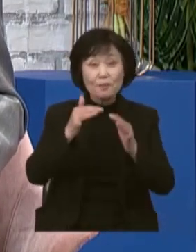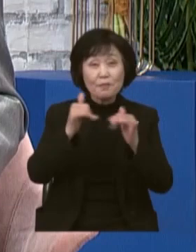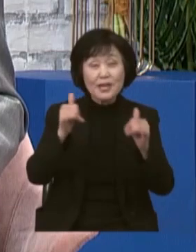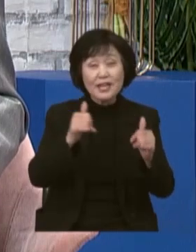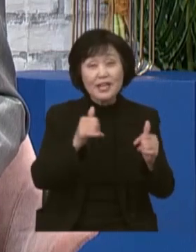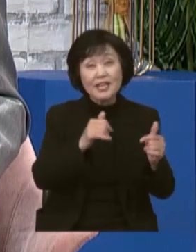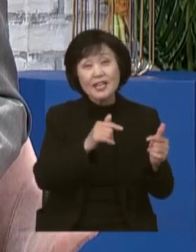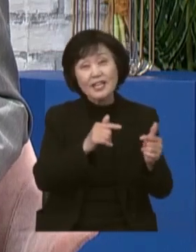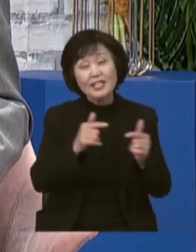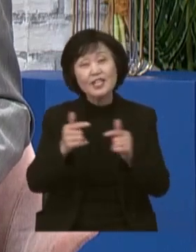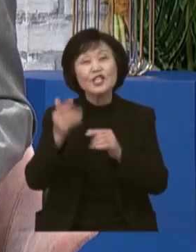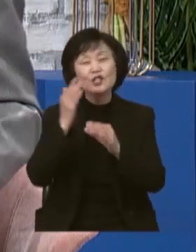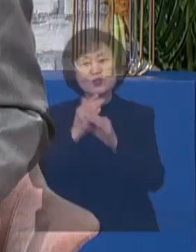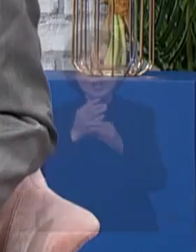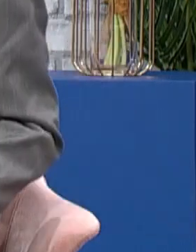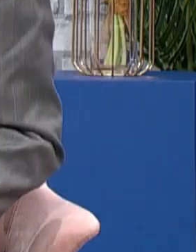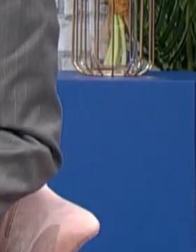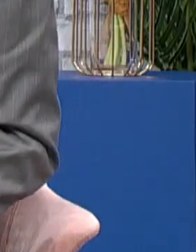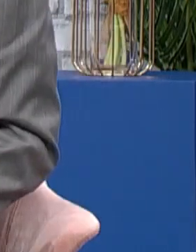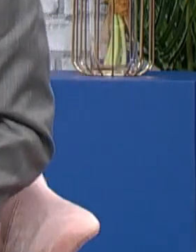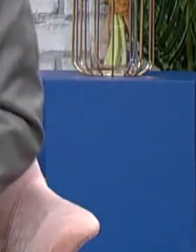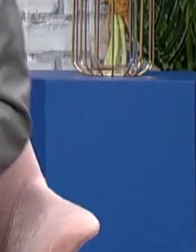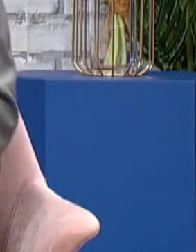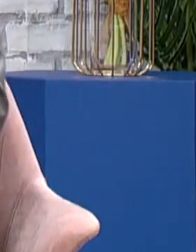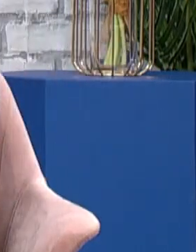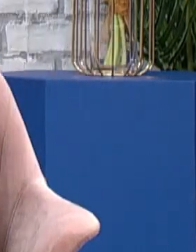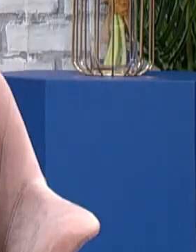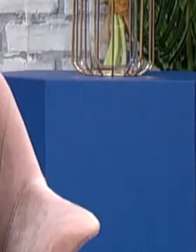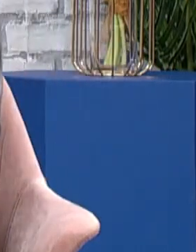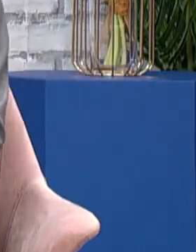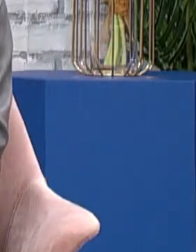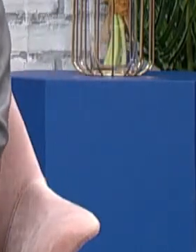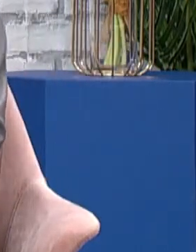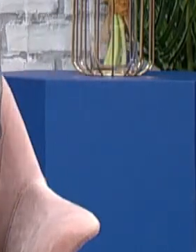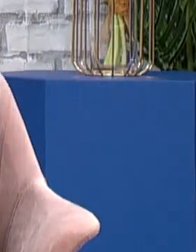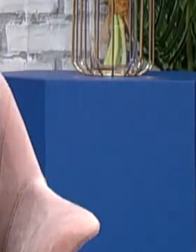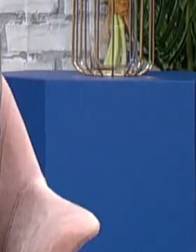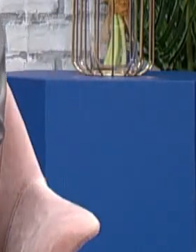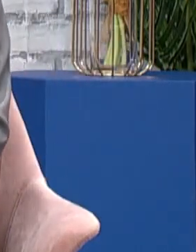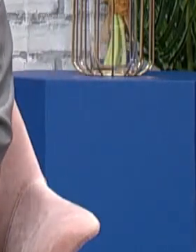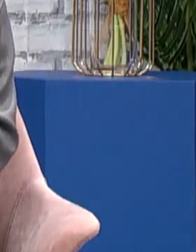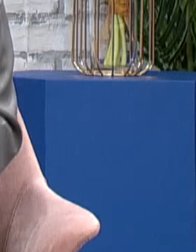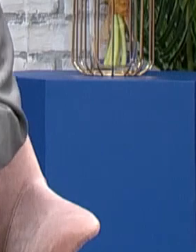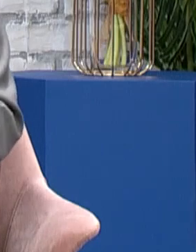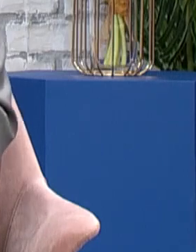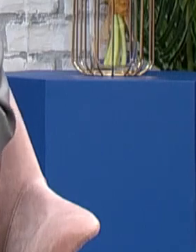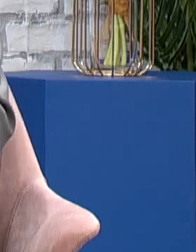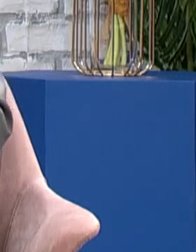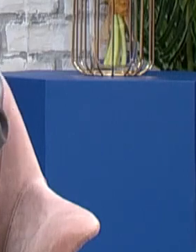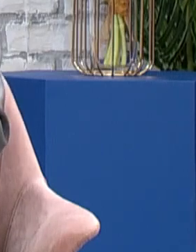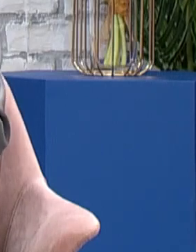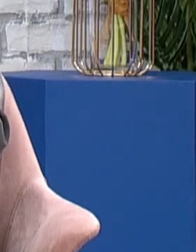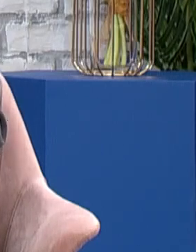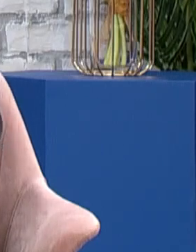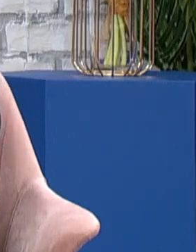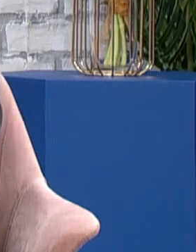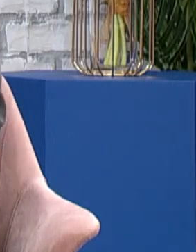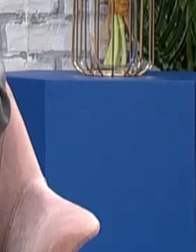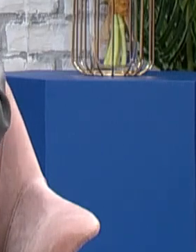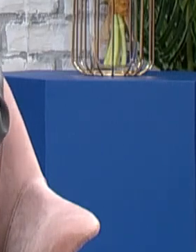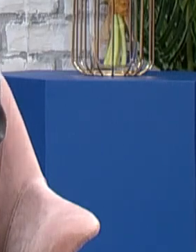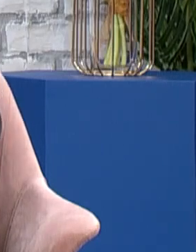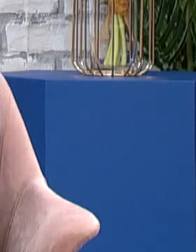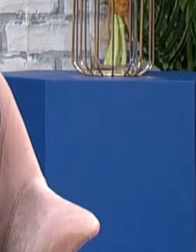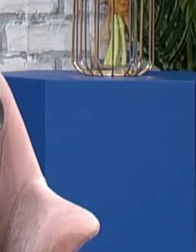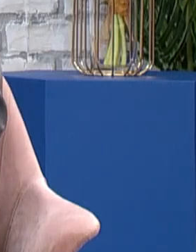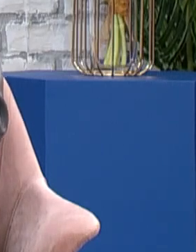선배님들 중에 네. 고난 안 겪어보신 분이 없으신데 네, 네. 그걸 다 감사로 표현하실 수 있는 선배님이 계셔서 네.